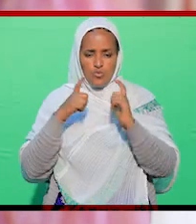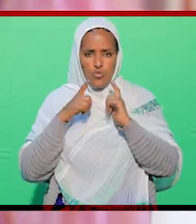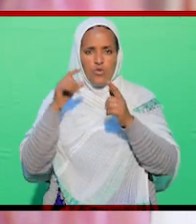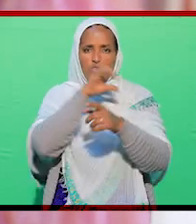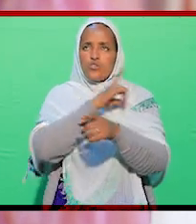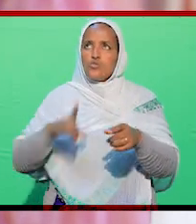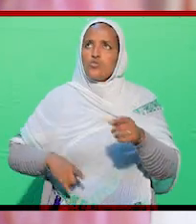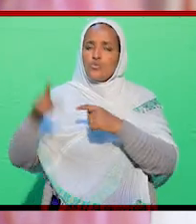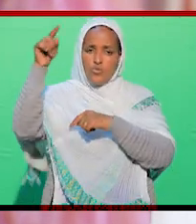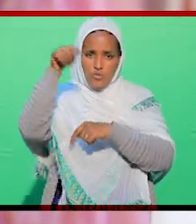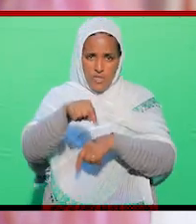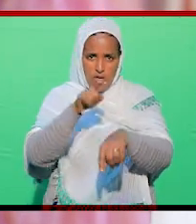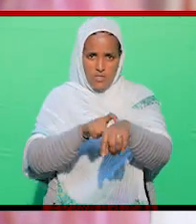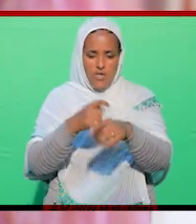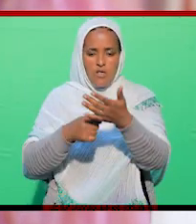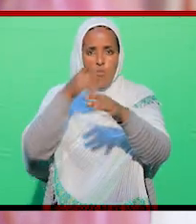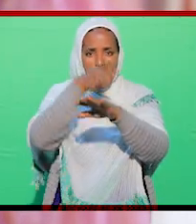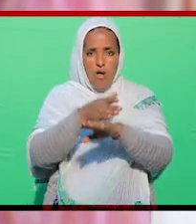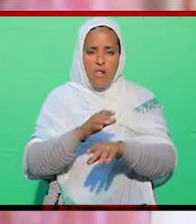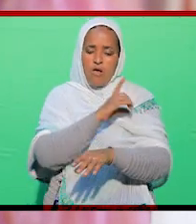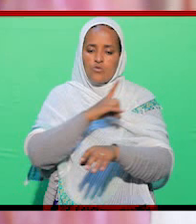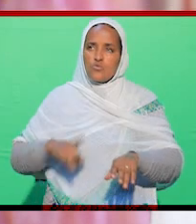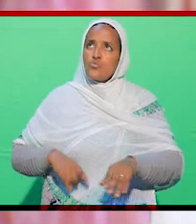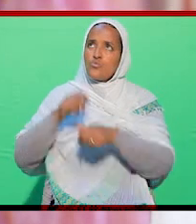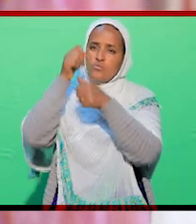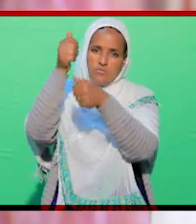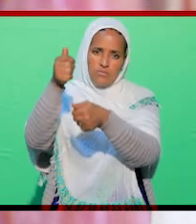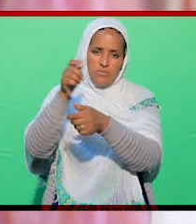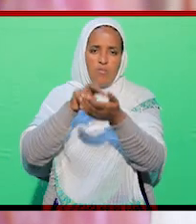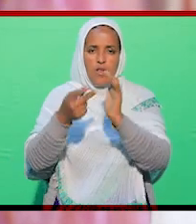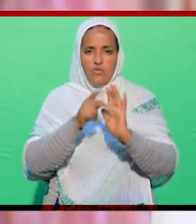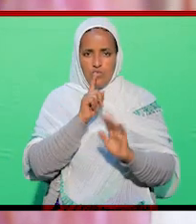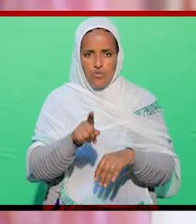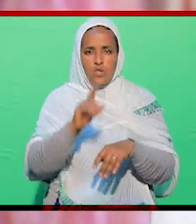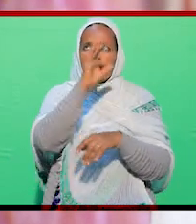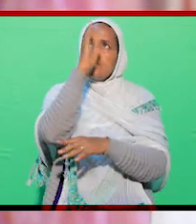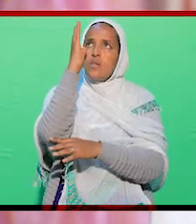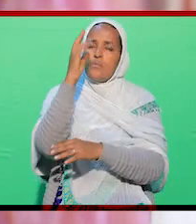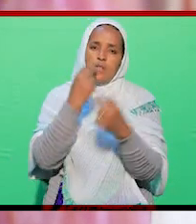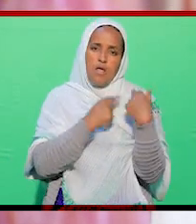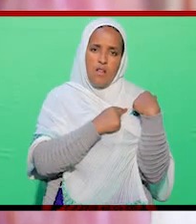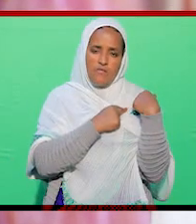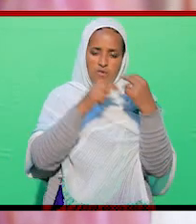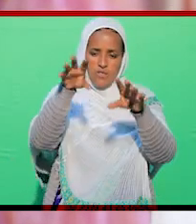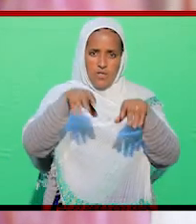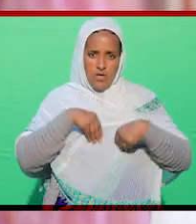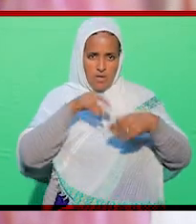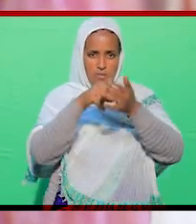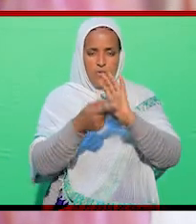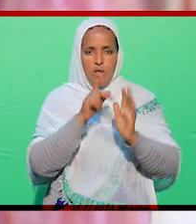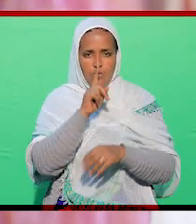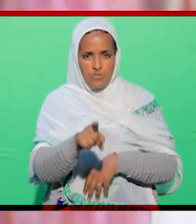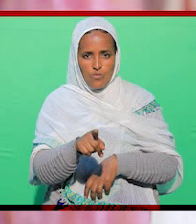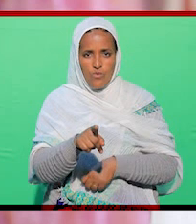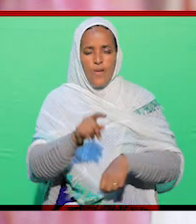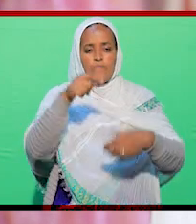የምትኖረው። አደራዋን ይዛ የምትኖረው እስከ ዕለተ ምጽአት ድረስ ነው። ከዛ በኋላ ግን ትሰጣለች፣ ታስረክባለች ለባለቤት ማለት ነው። እግዚአብሔር